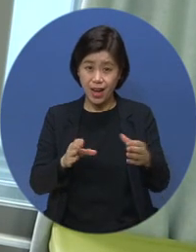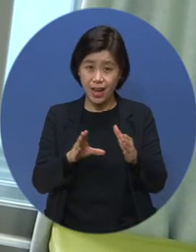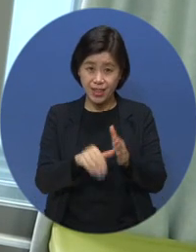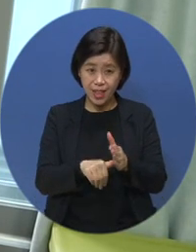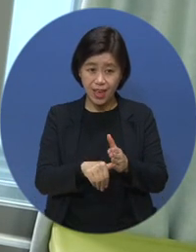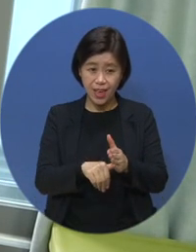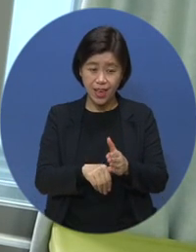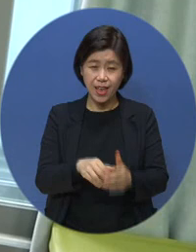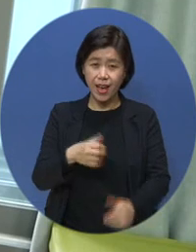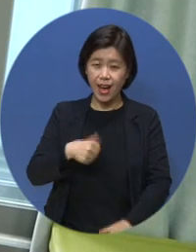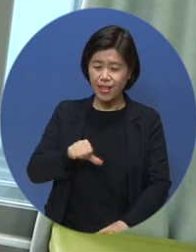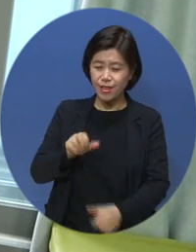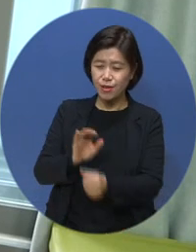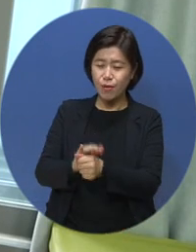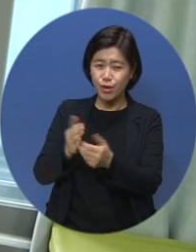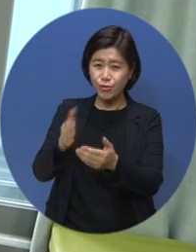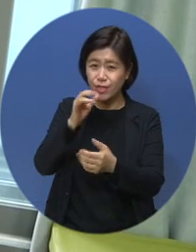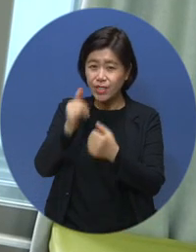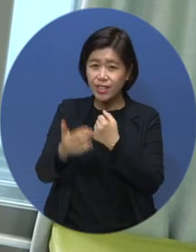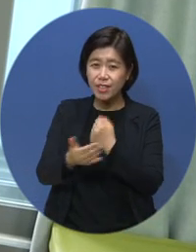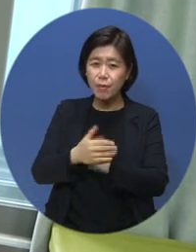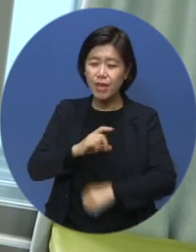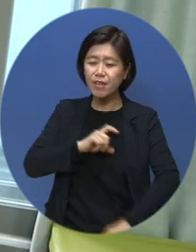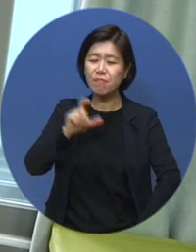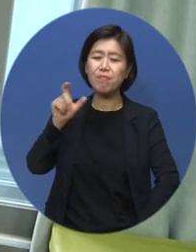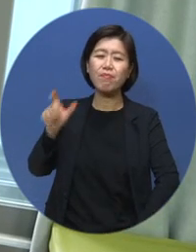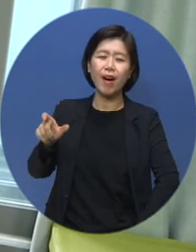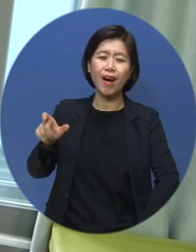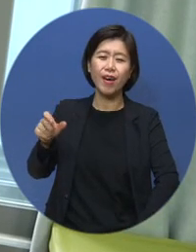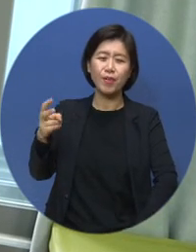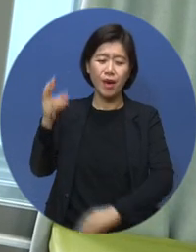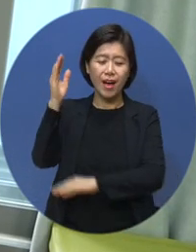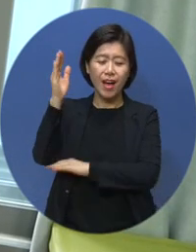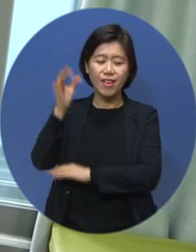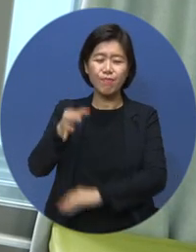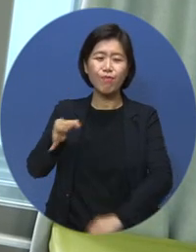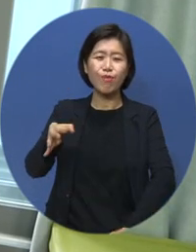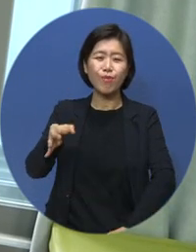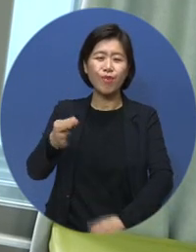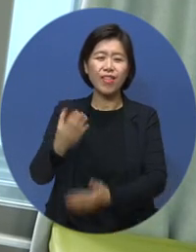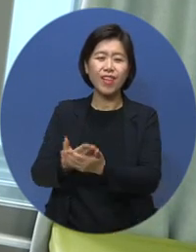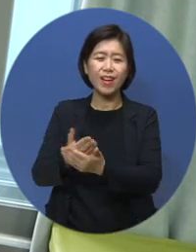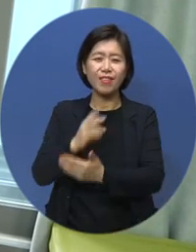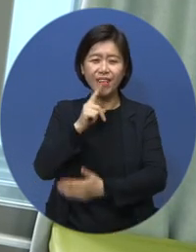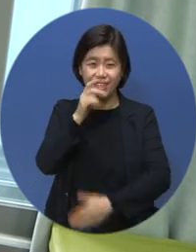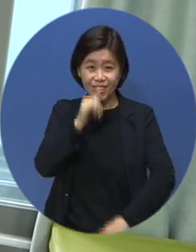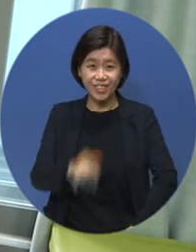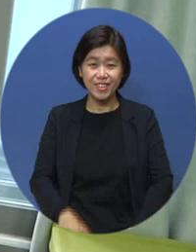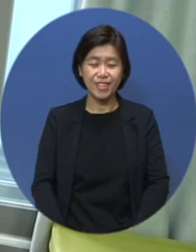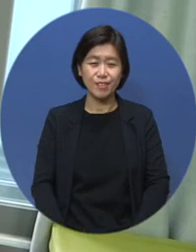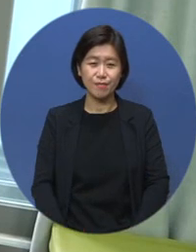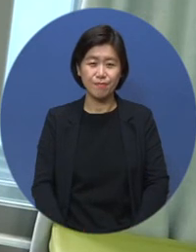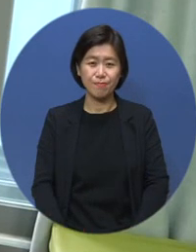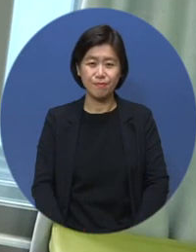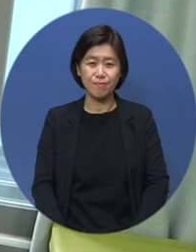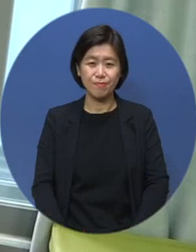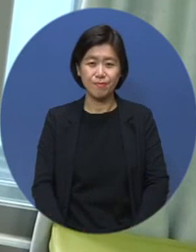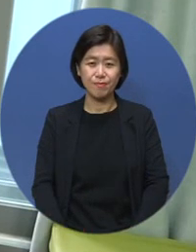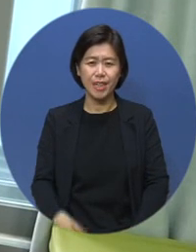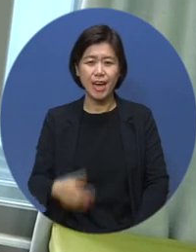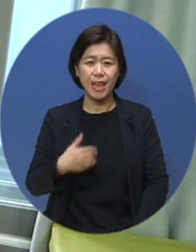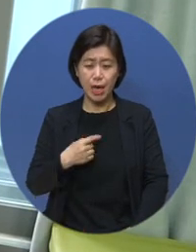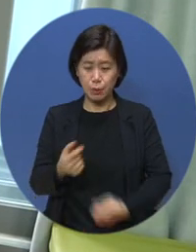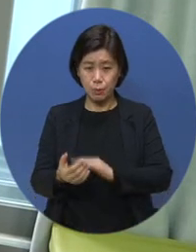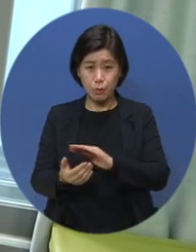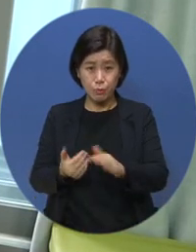있는 것 음 으 아 강 의 비를 강해 와 4 일단 제각각 남구 안에